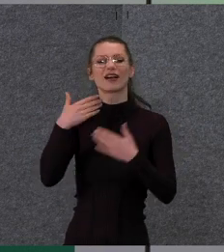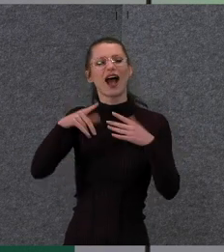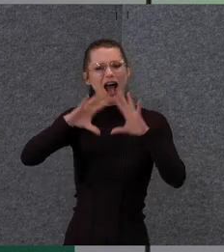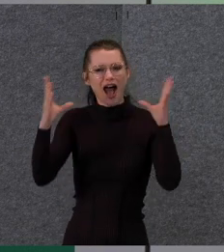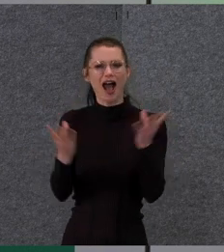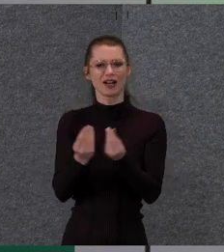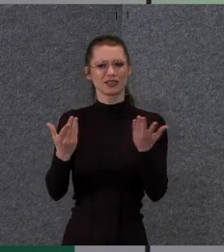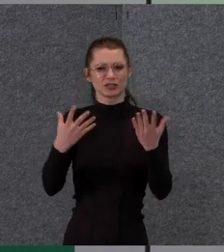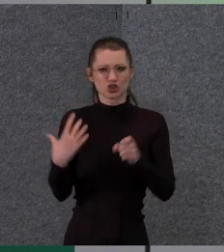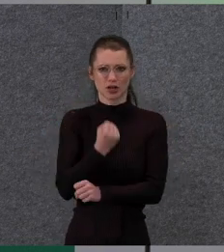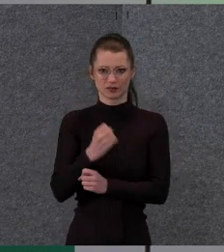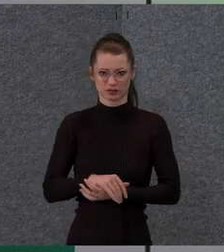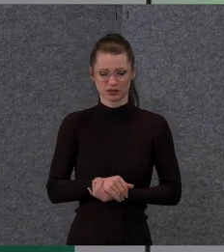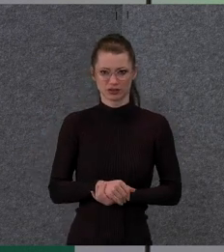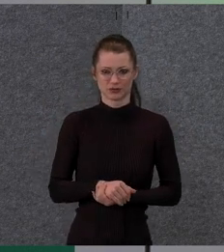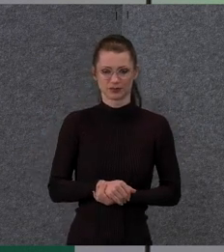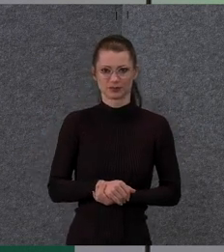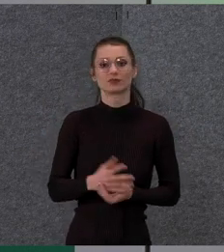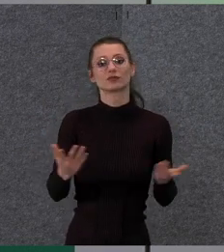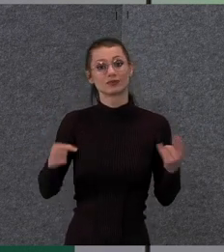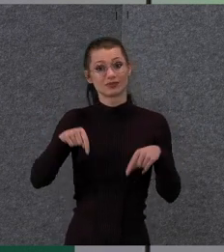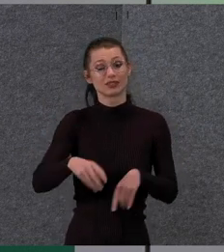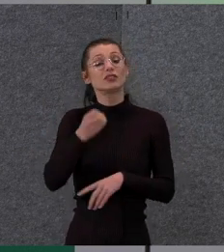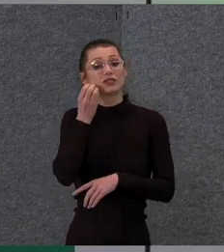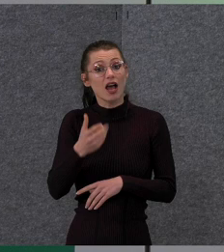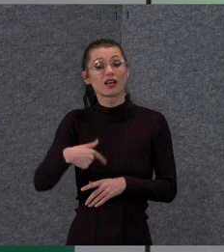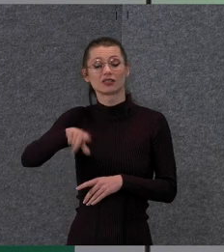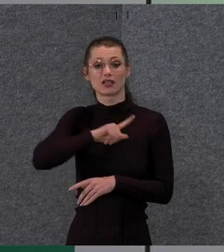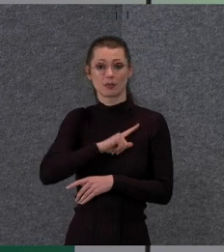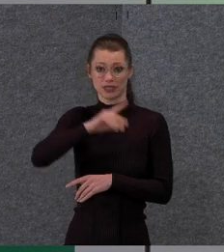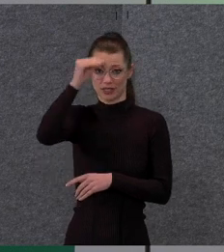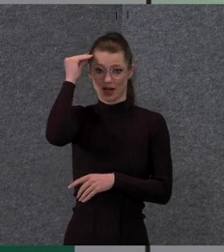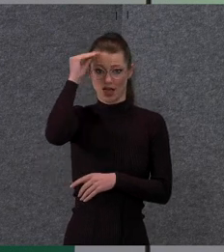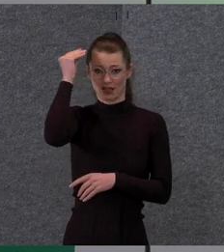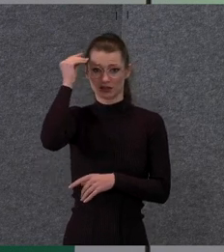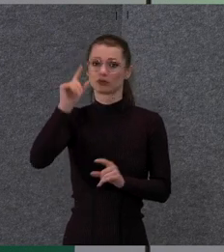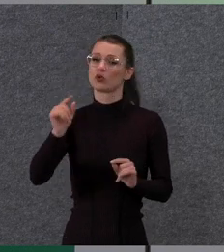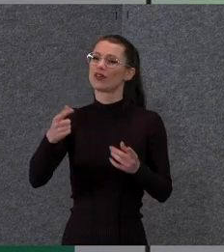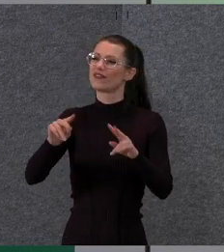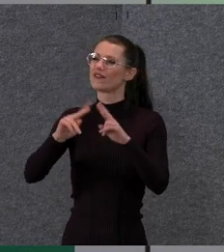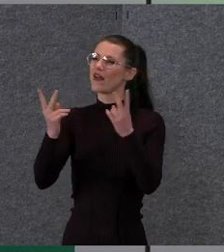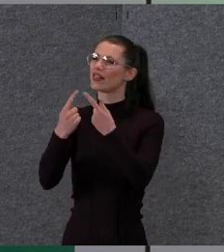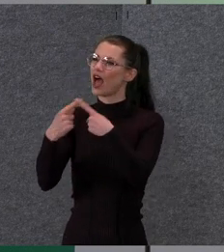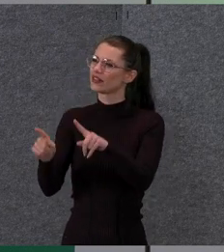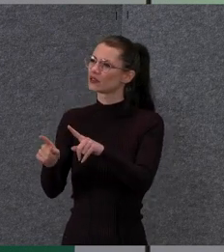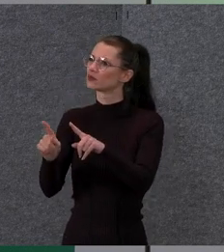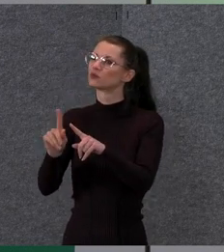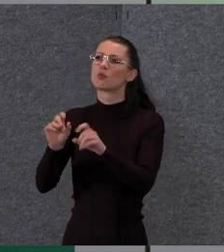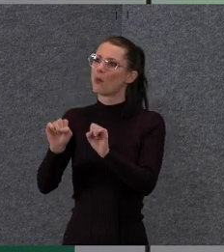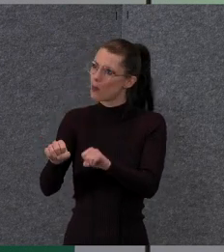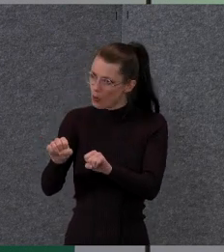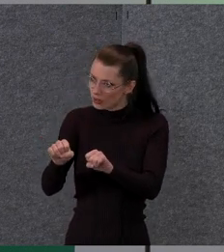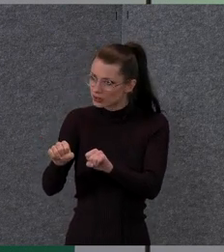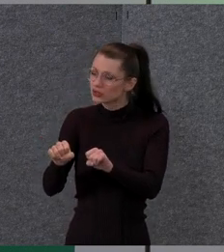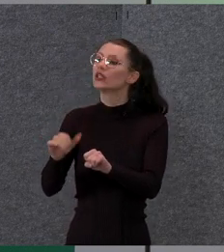Unmögliche möglich gemacht. Und ich habe an diesem Tag gelernt, dass eine andere Welt nicht nur möglich ist,